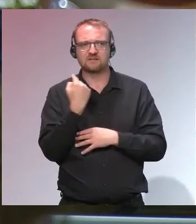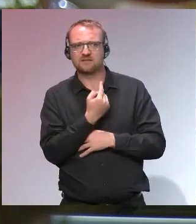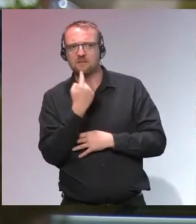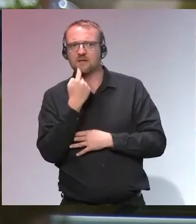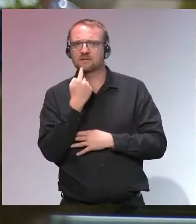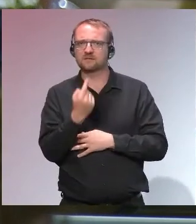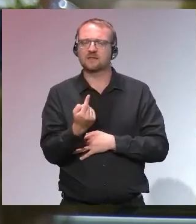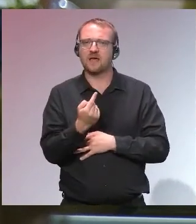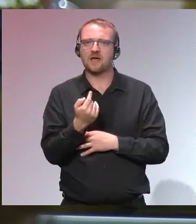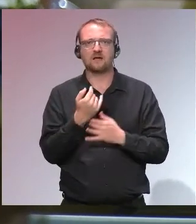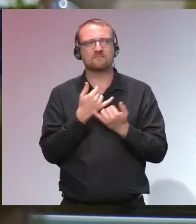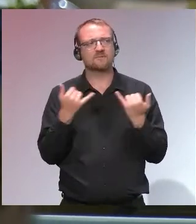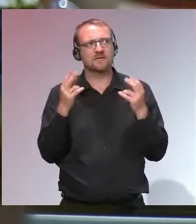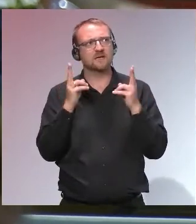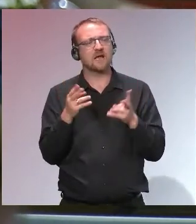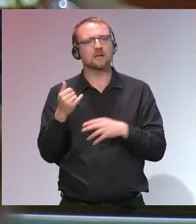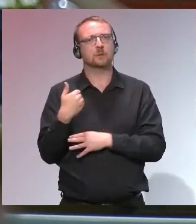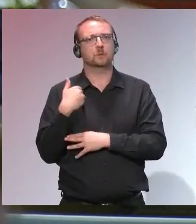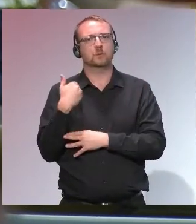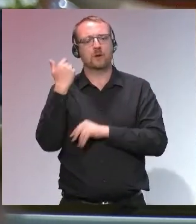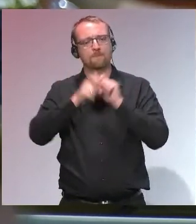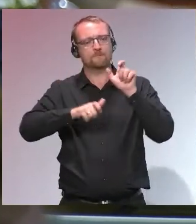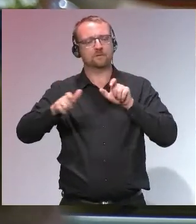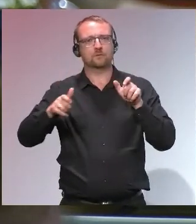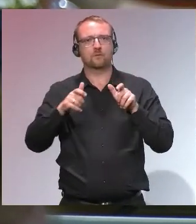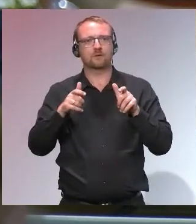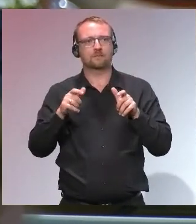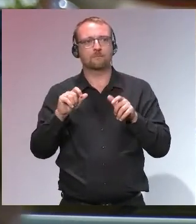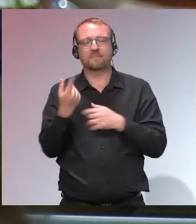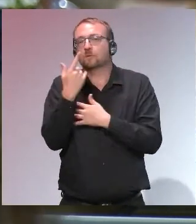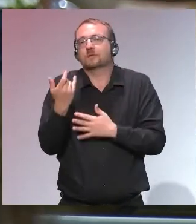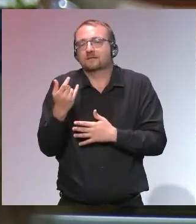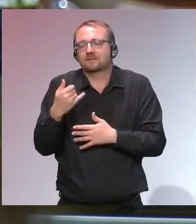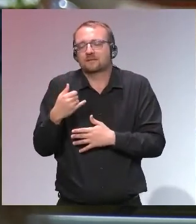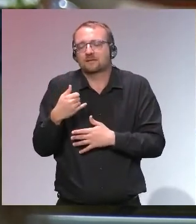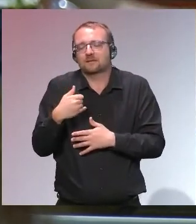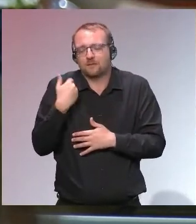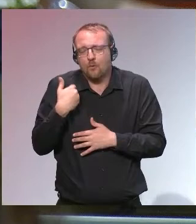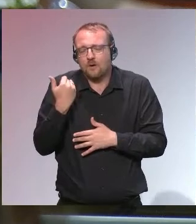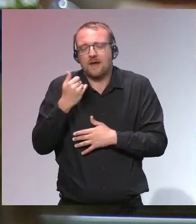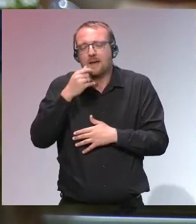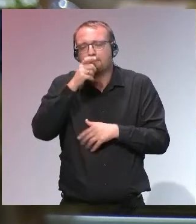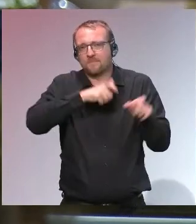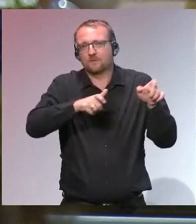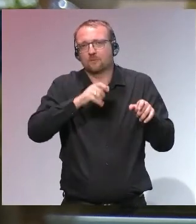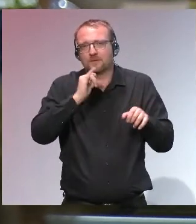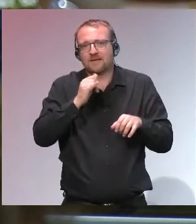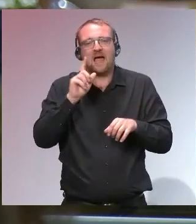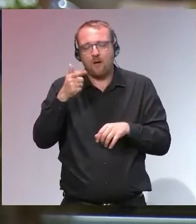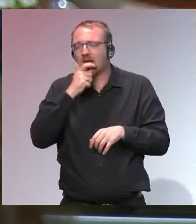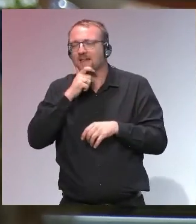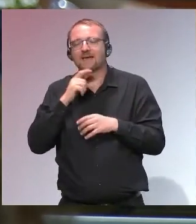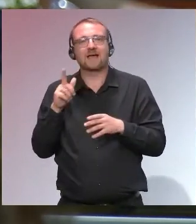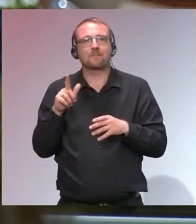diesem Ansatz? Wie kann man die Jugendlichen, vor allem die jungen Menschen, es betrifft auch Ältere, aber vor allem die jungen Menschen